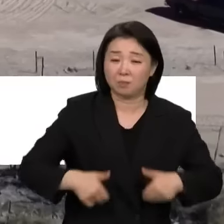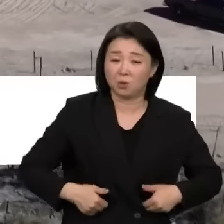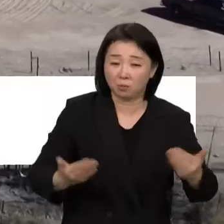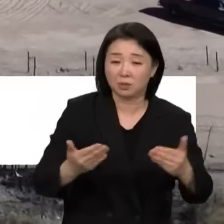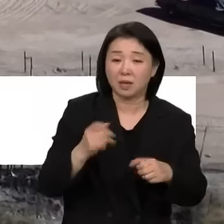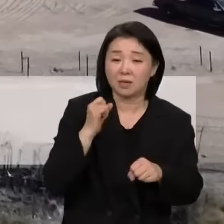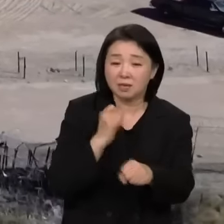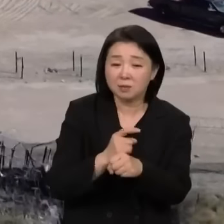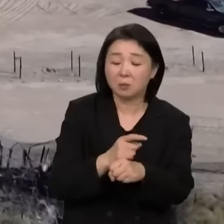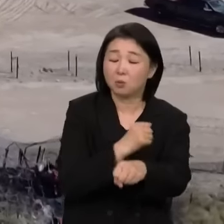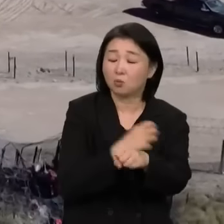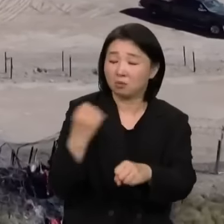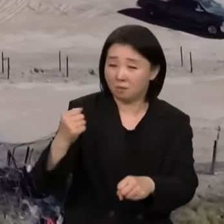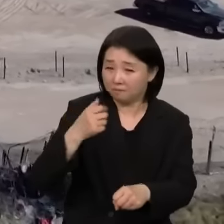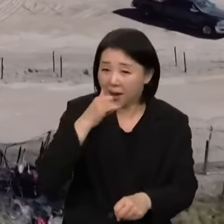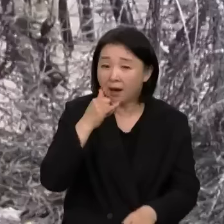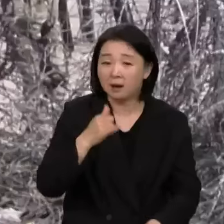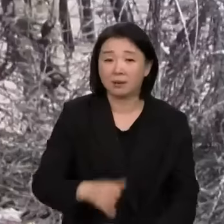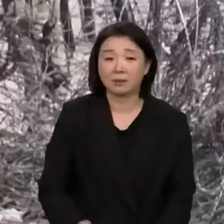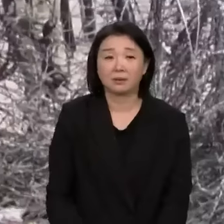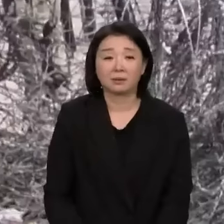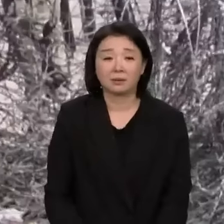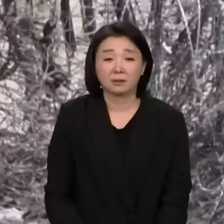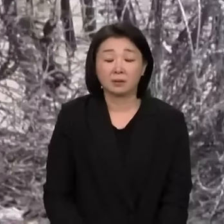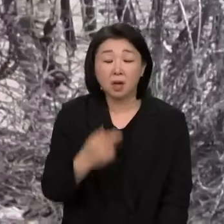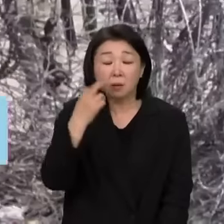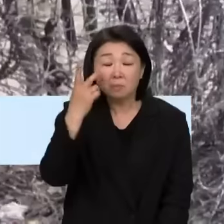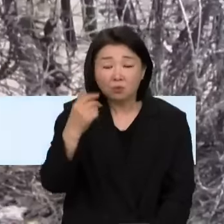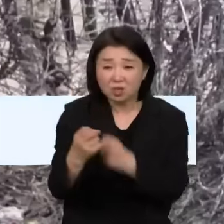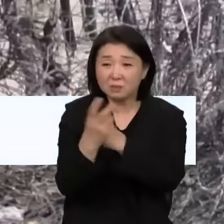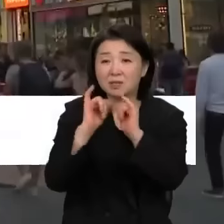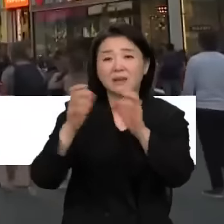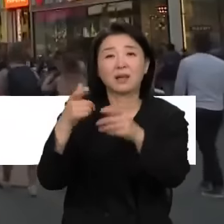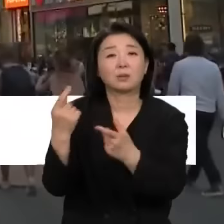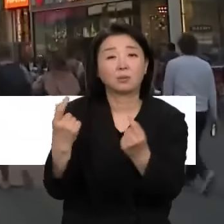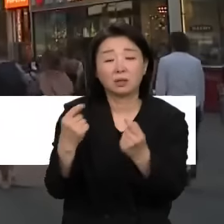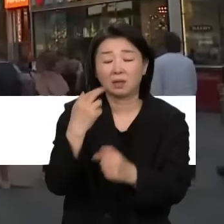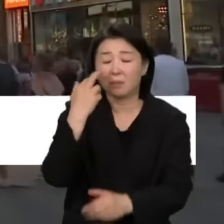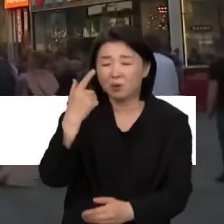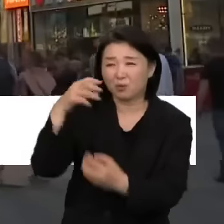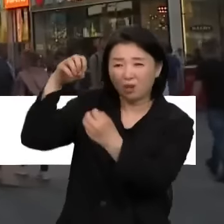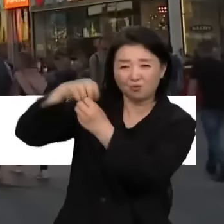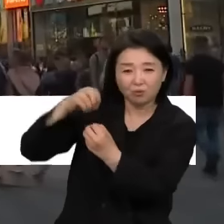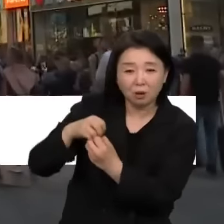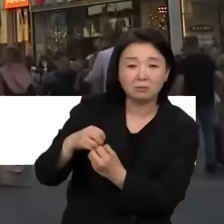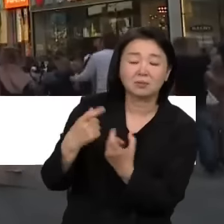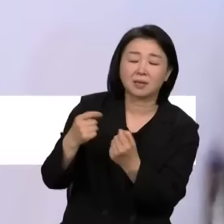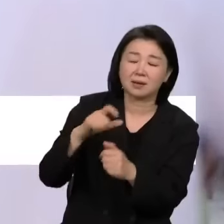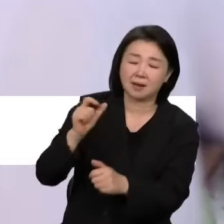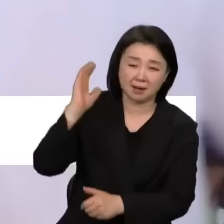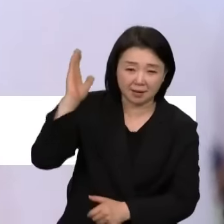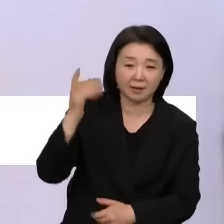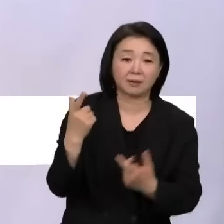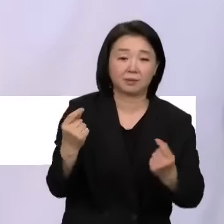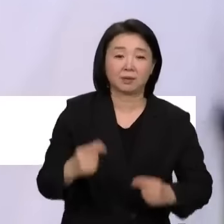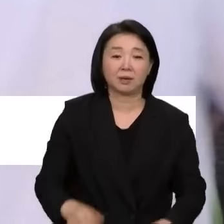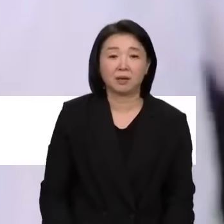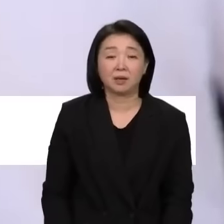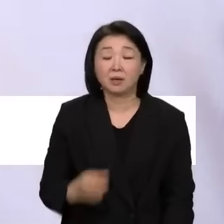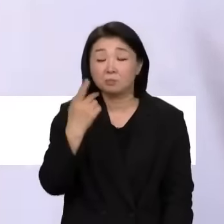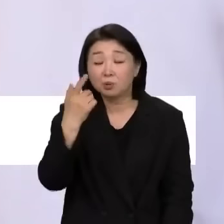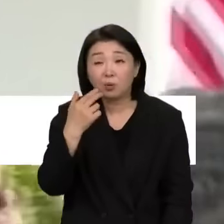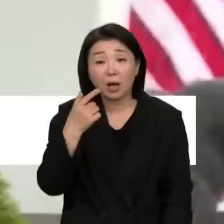for 피르 관 대변은 미국이 이민자의 나라고 그게 미국의 유전자라는을 했고